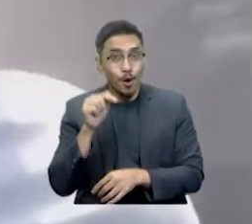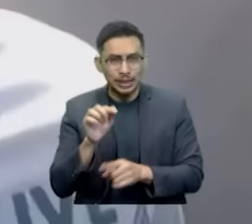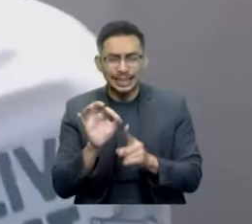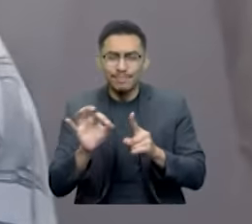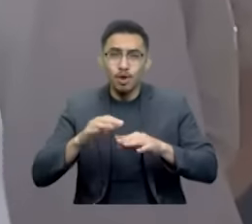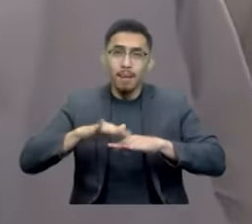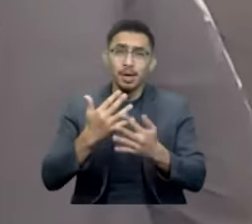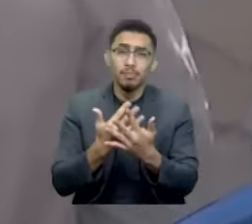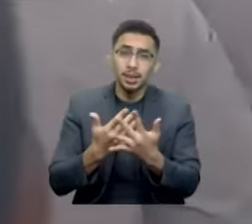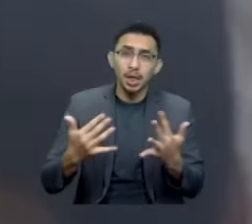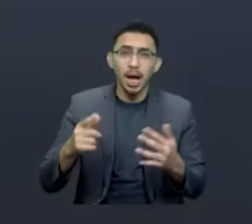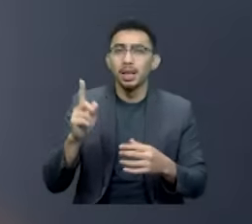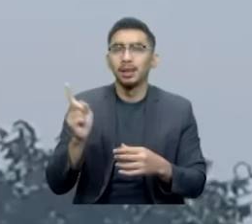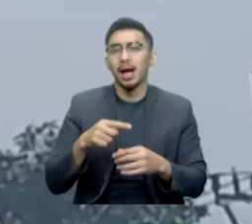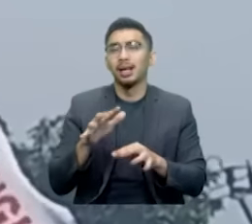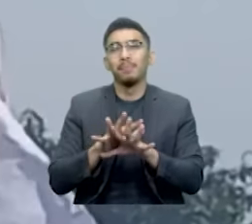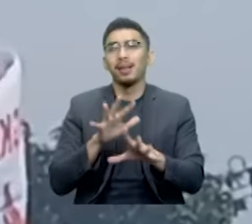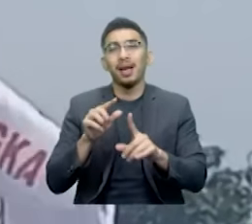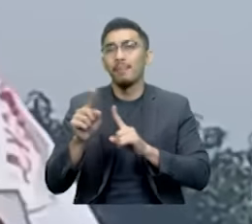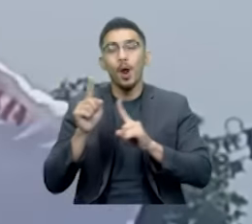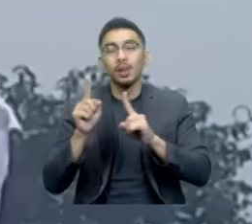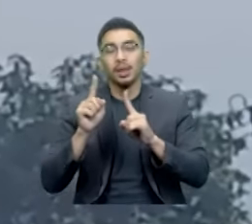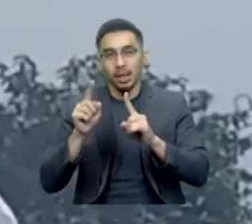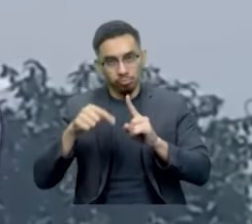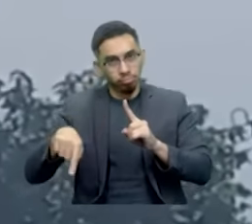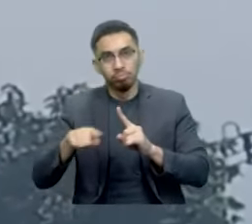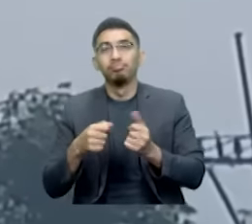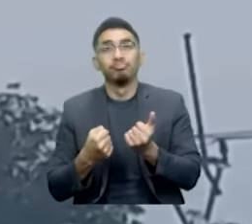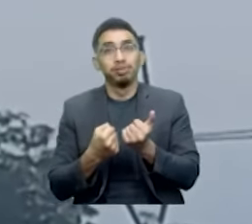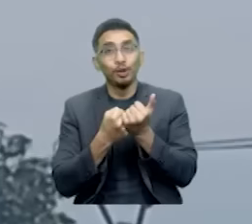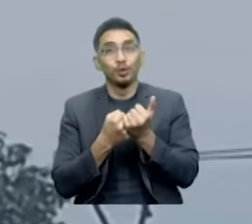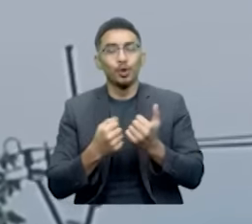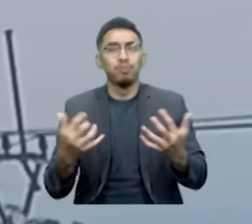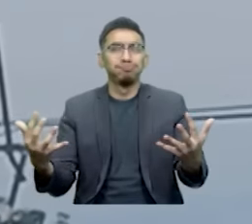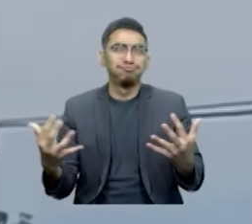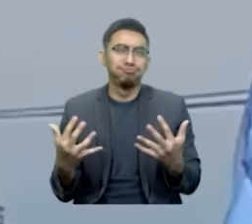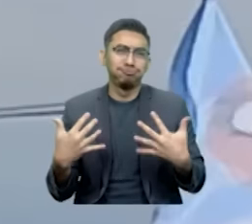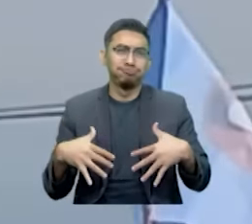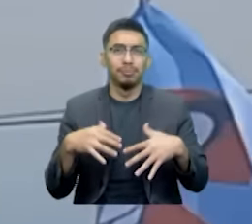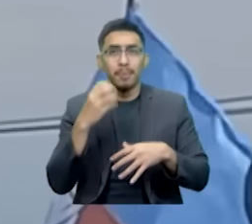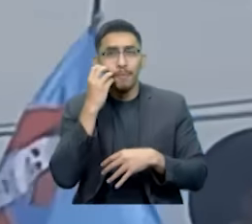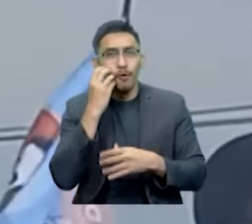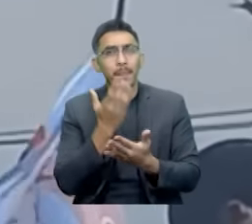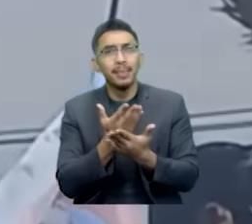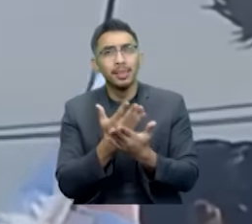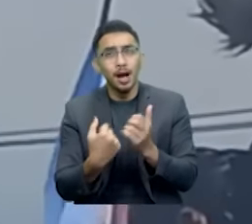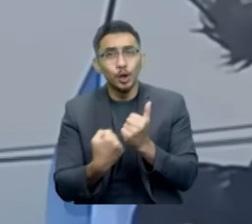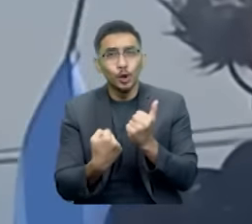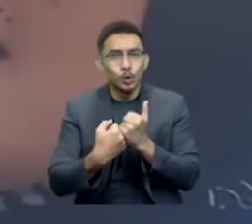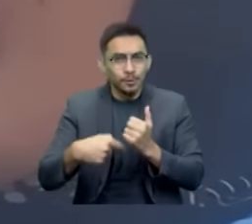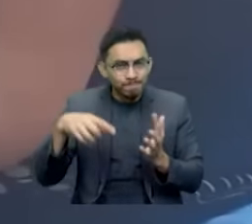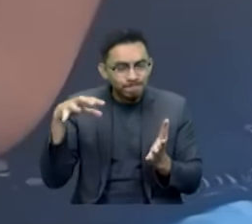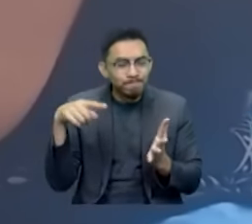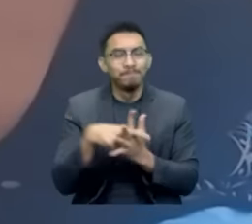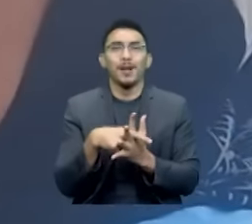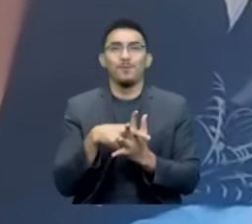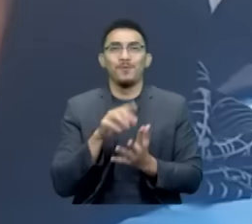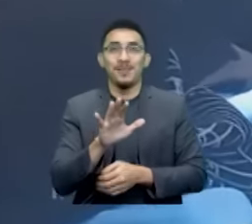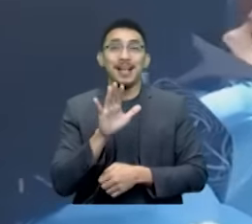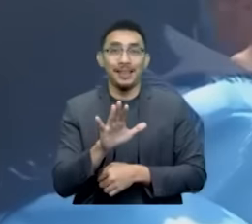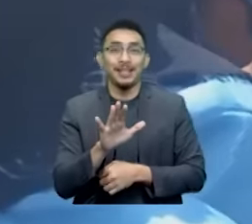disambut ribuan massa dari kader parpol pengusung. Prabowo Subianto meminta pendukungnya untuk memilihnya dalam pilpres